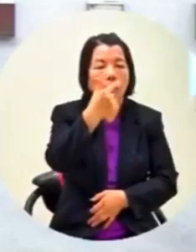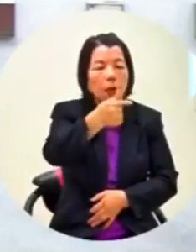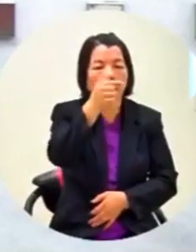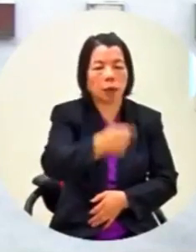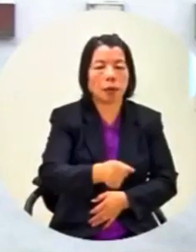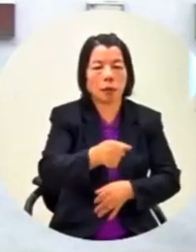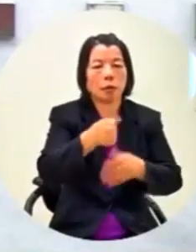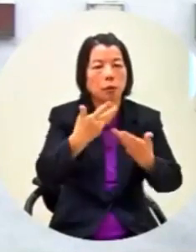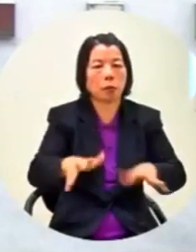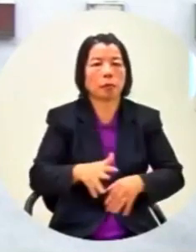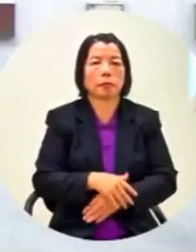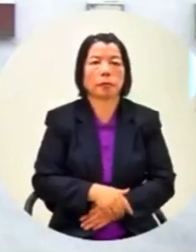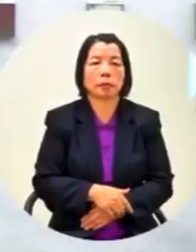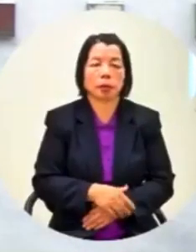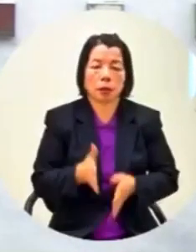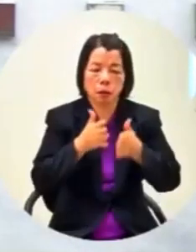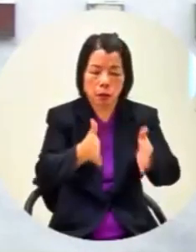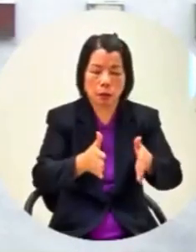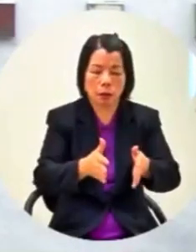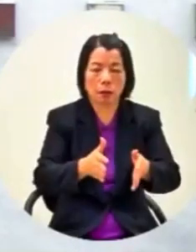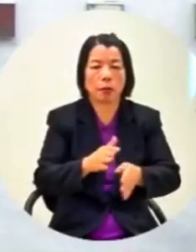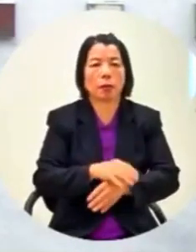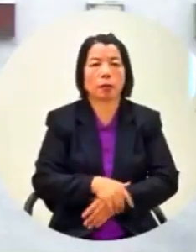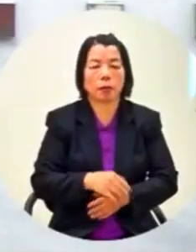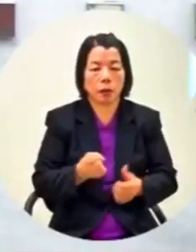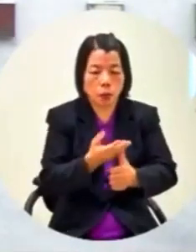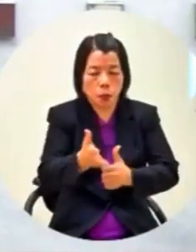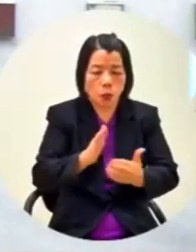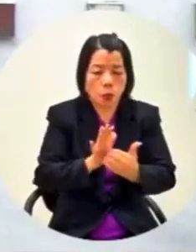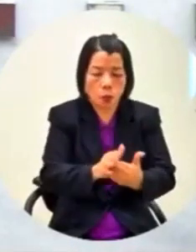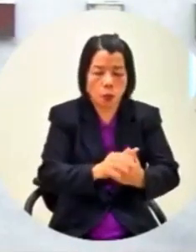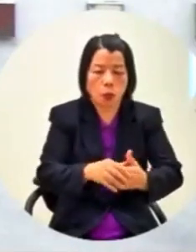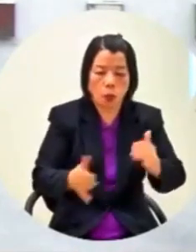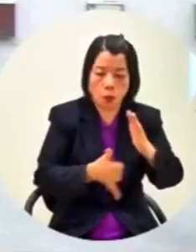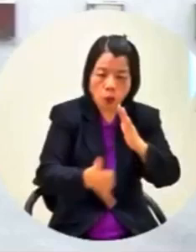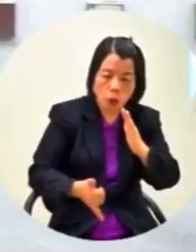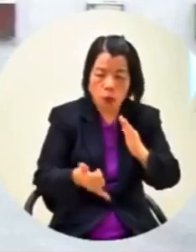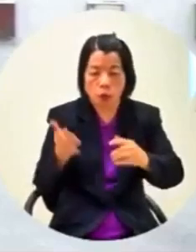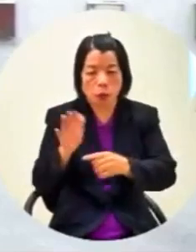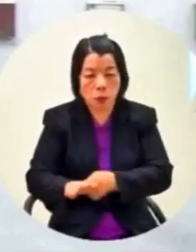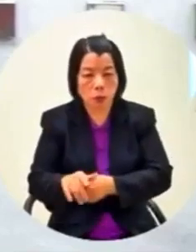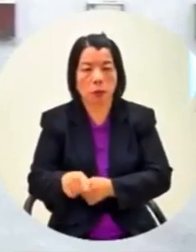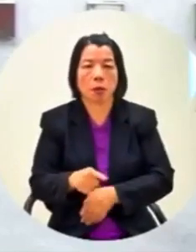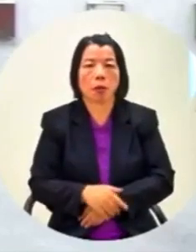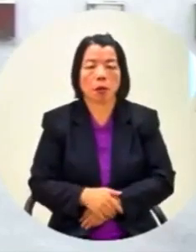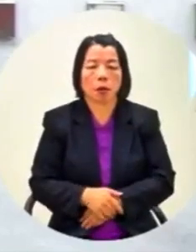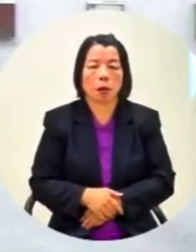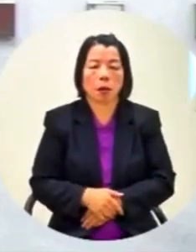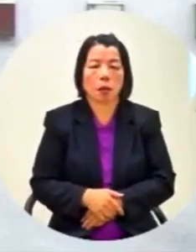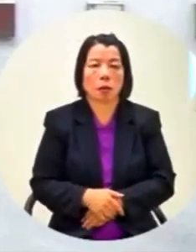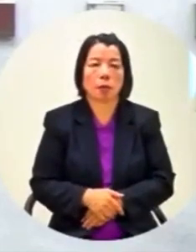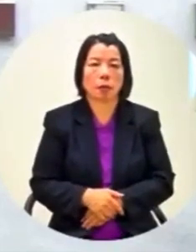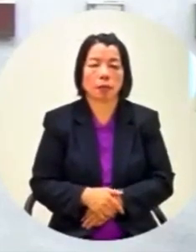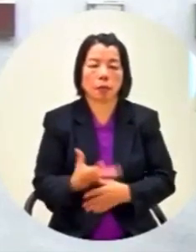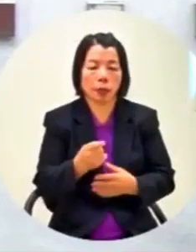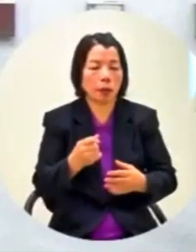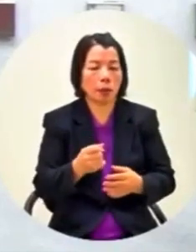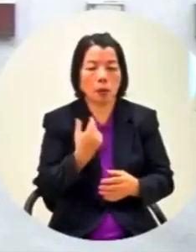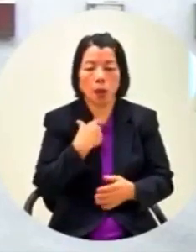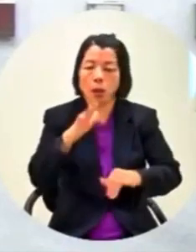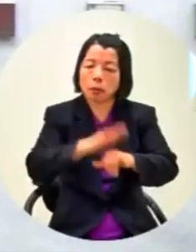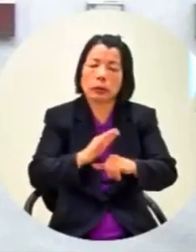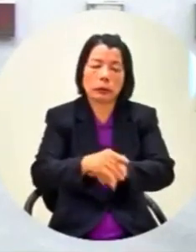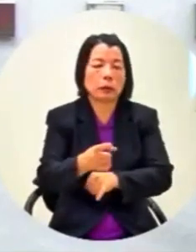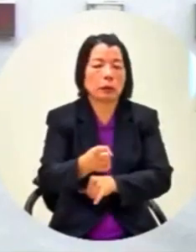1亿7344万元。针对疫情接受隔离治疗不幸死亡而无力恋战者、请